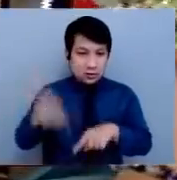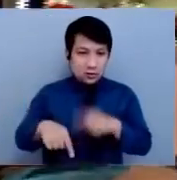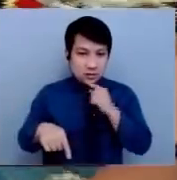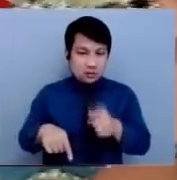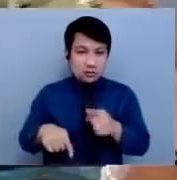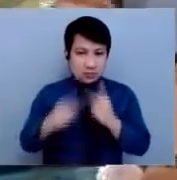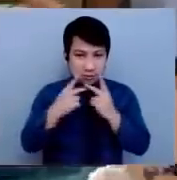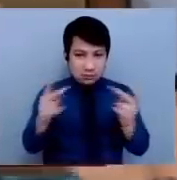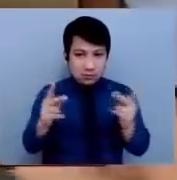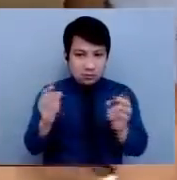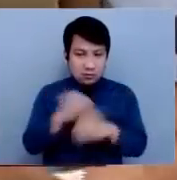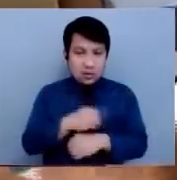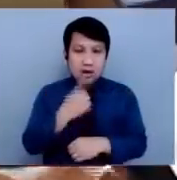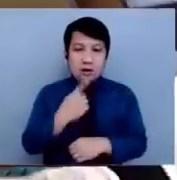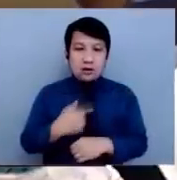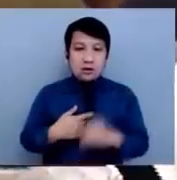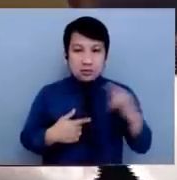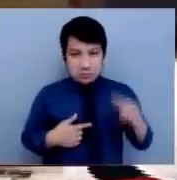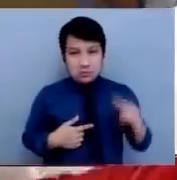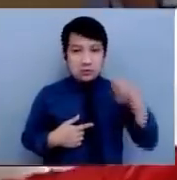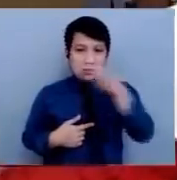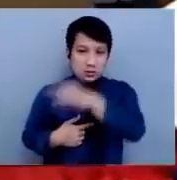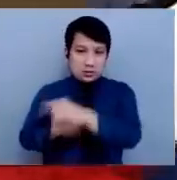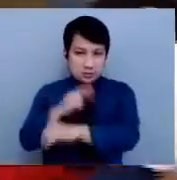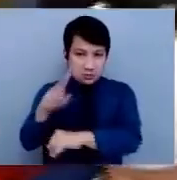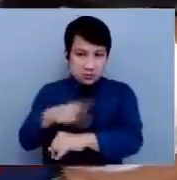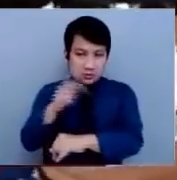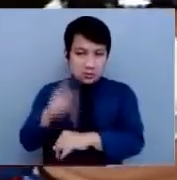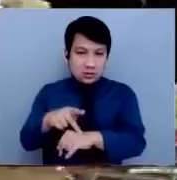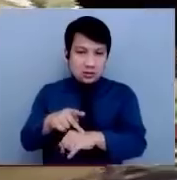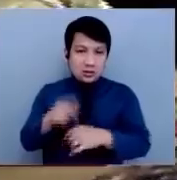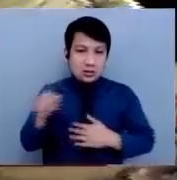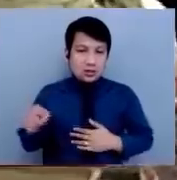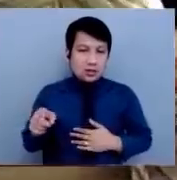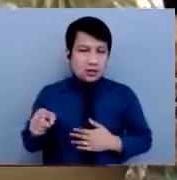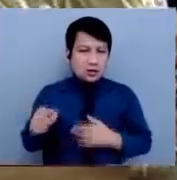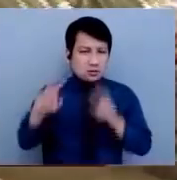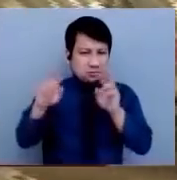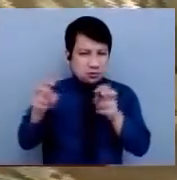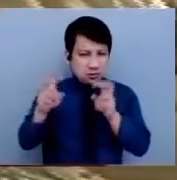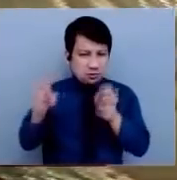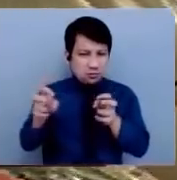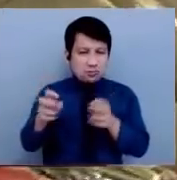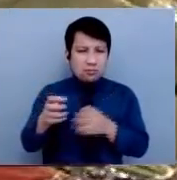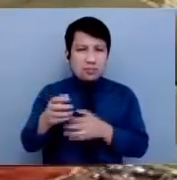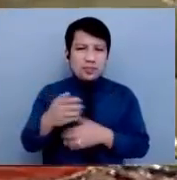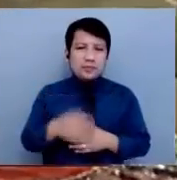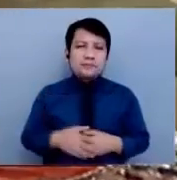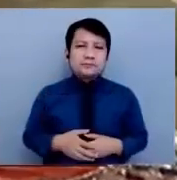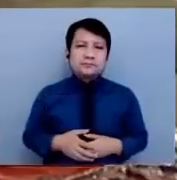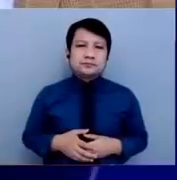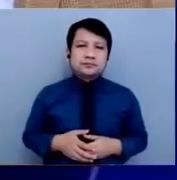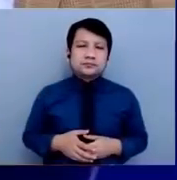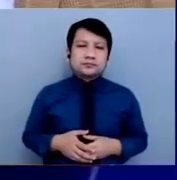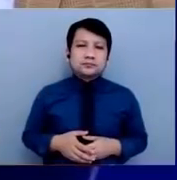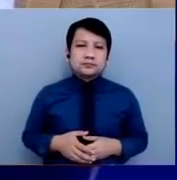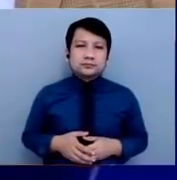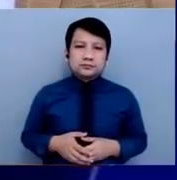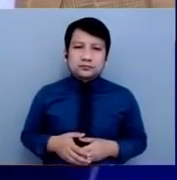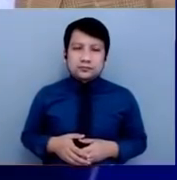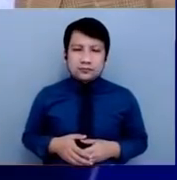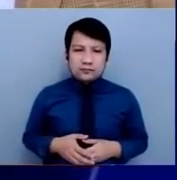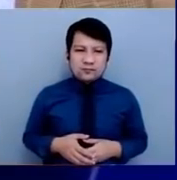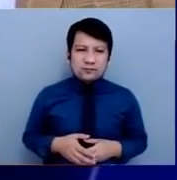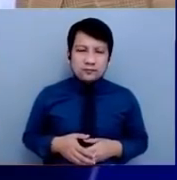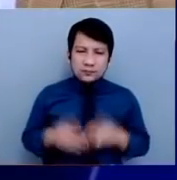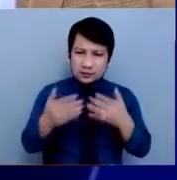public officer dahil umalis siya ng Pilipinas. So I think yun ang magiging issue sa apila. Mm-hmm. Attorney, but along those lines,